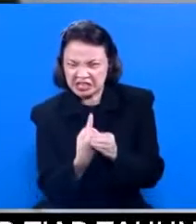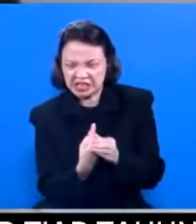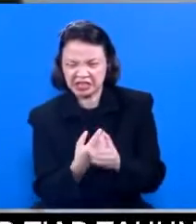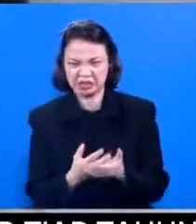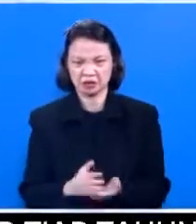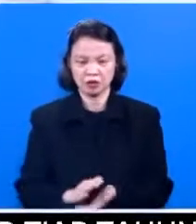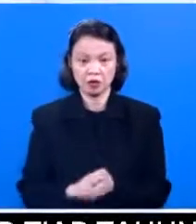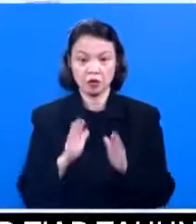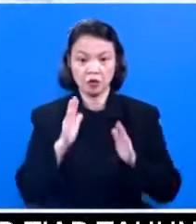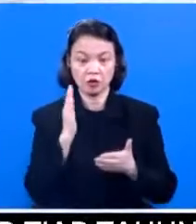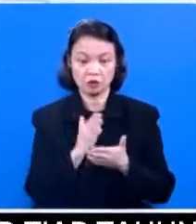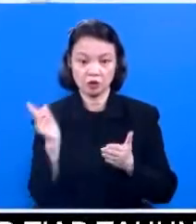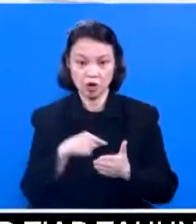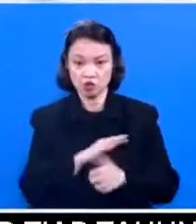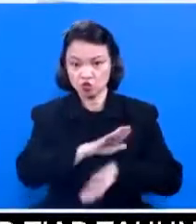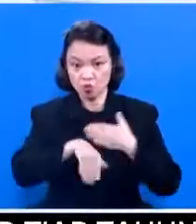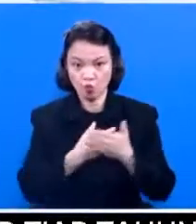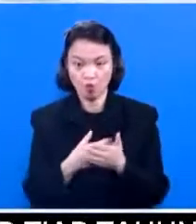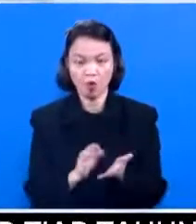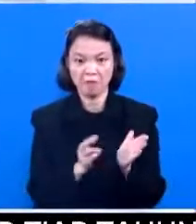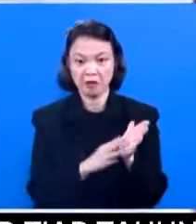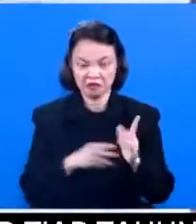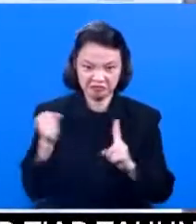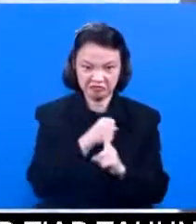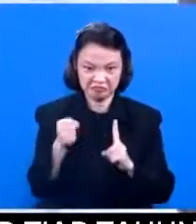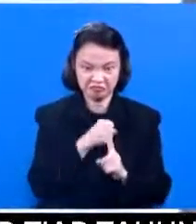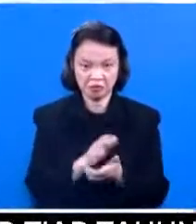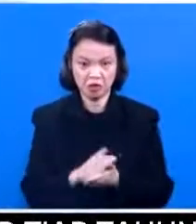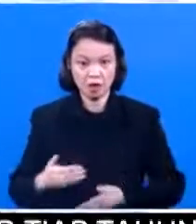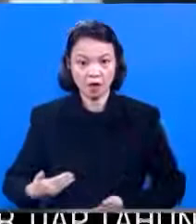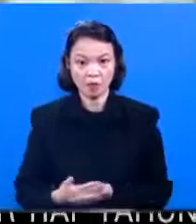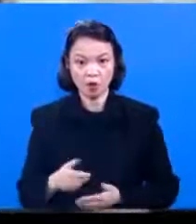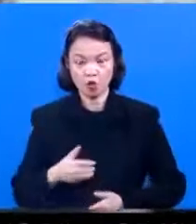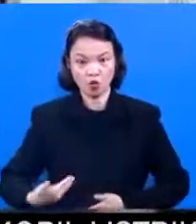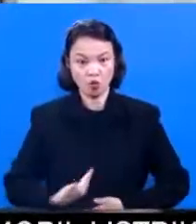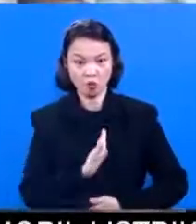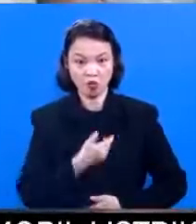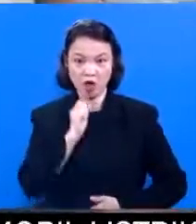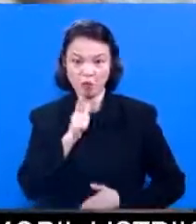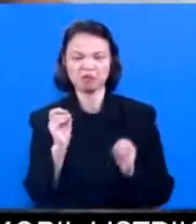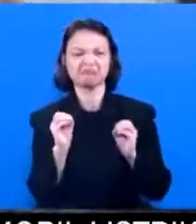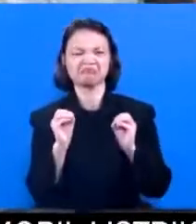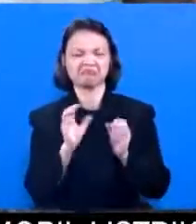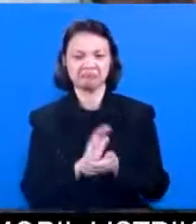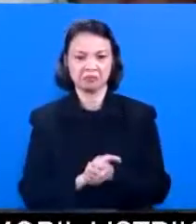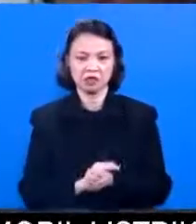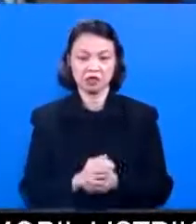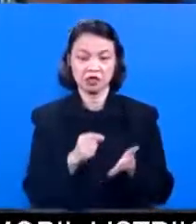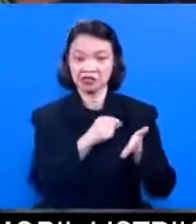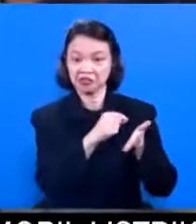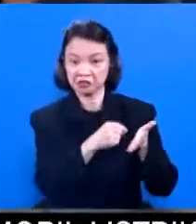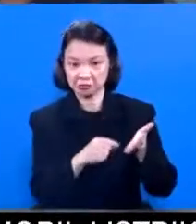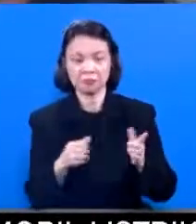dari sekian banyak kasus yang belum diketahui karena minimnya pelaporan. Catatan tahunan Komnas Perempuan terkait